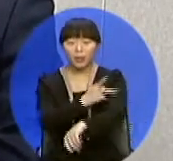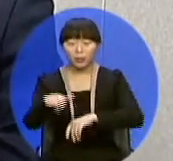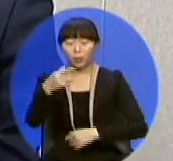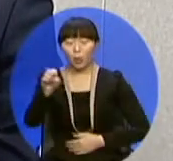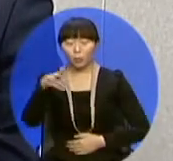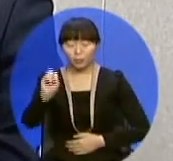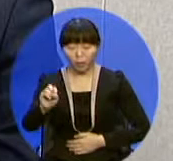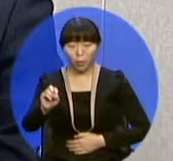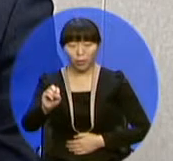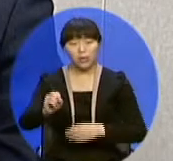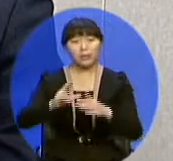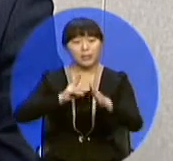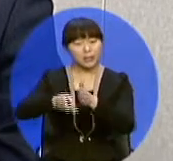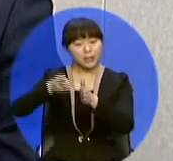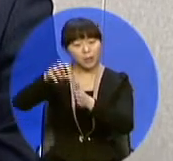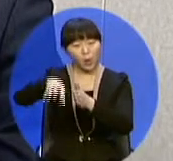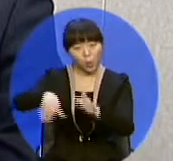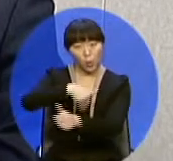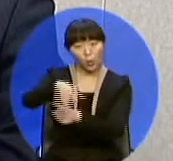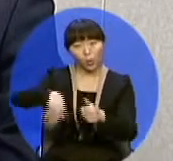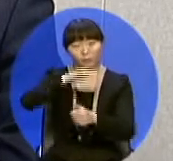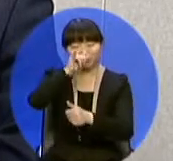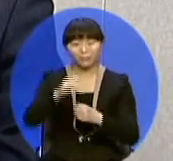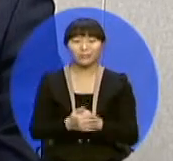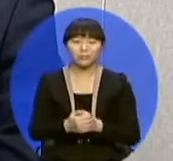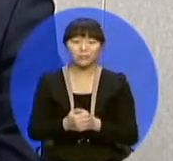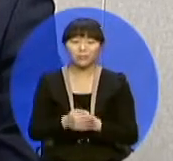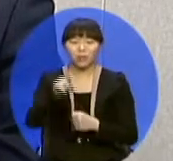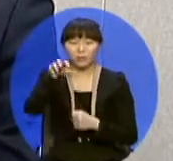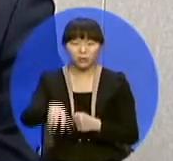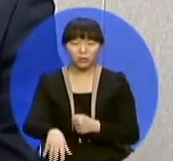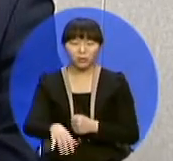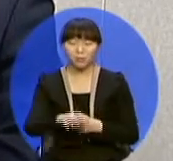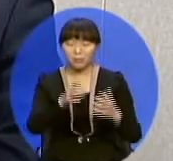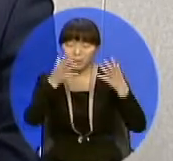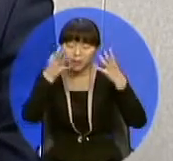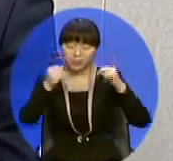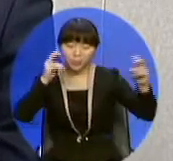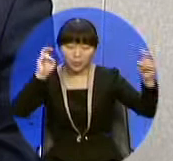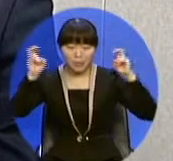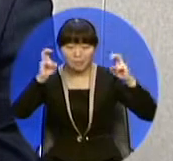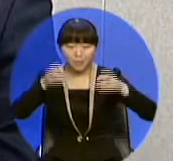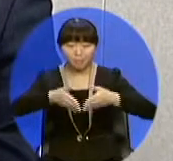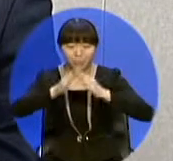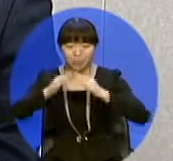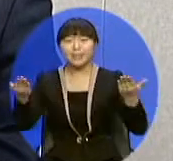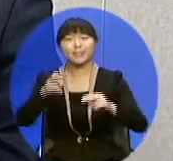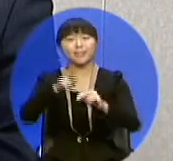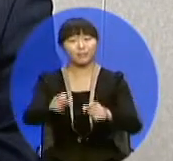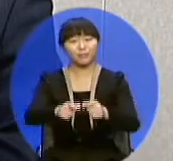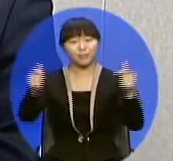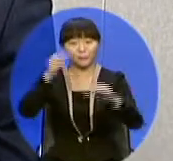KTX 광명 역세권에서 일고 있는데 거기에 많은 유수한 기업들이 들어오면서 일자리가 늘어나고